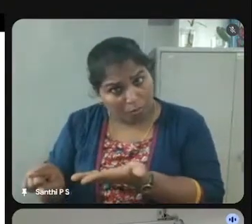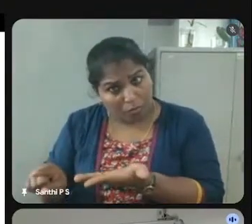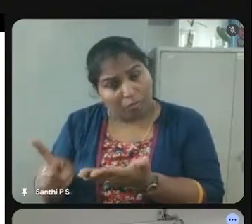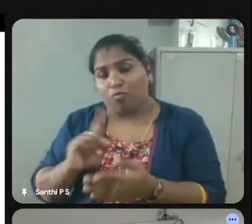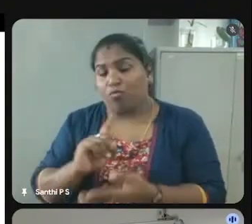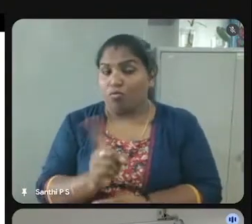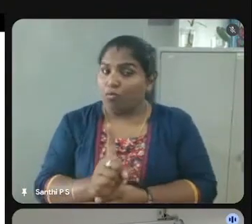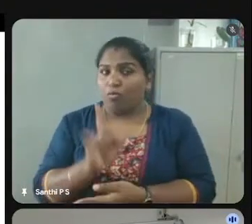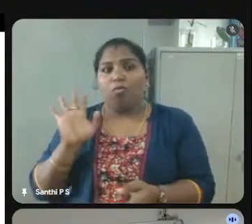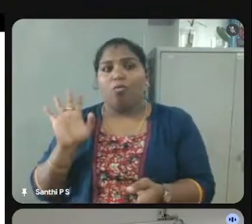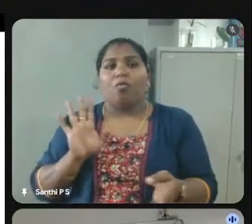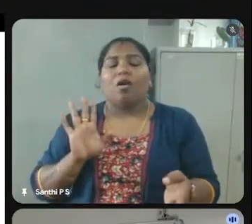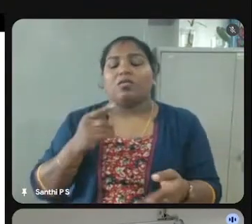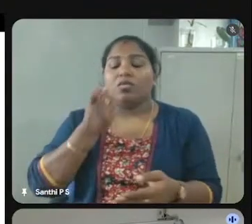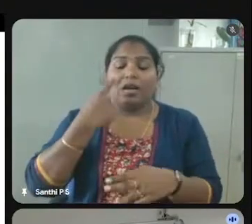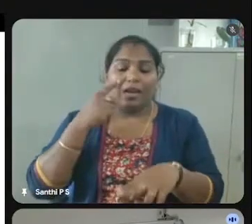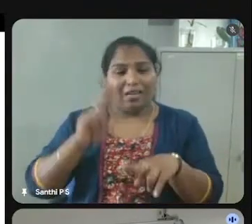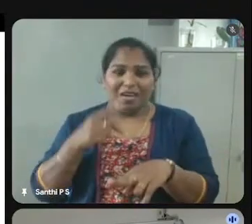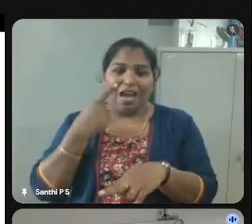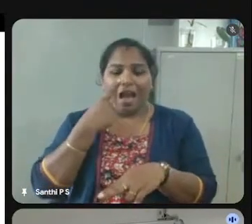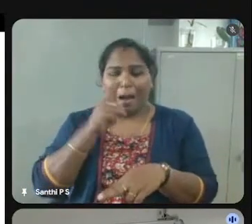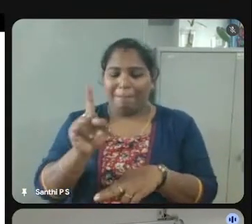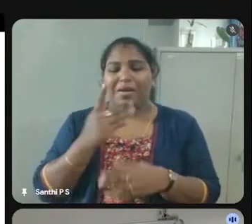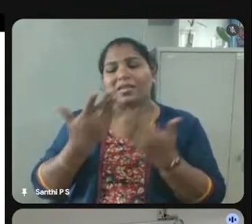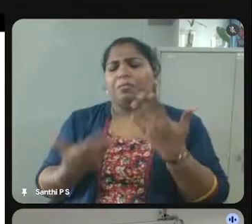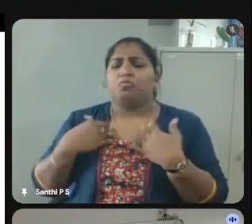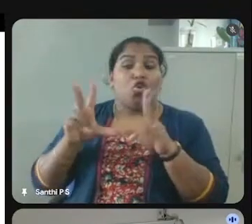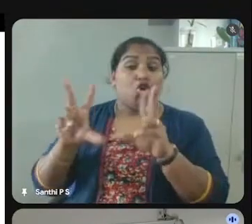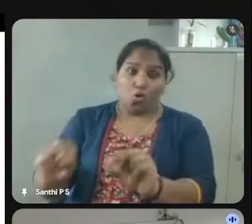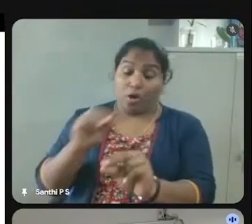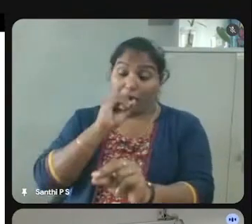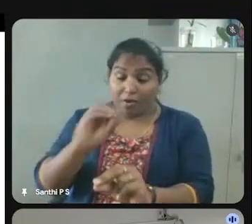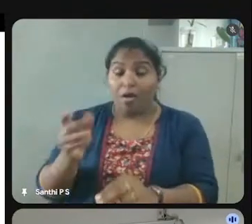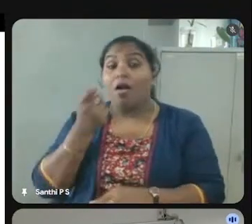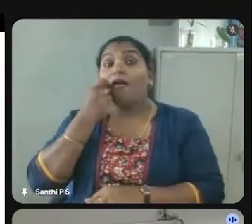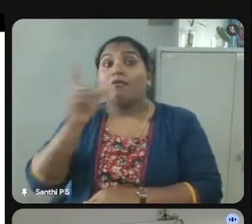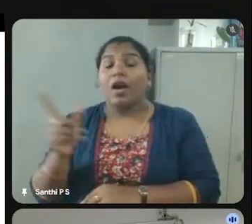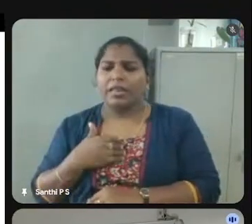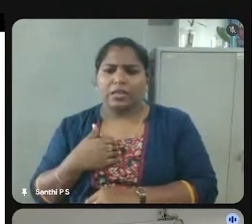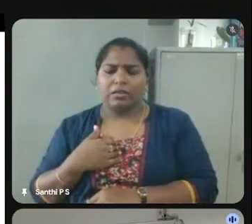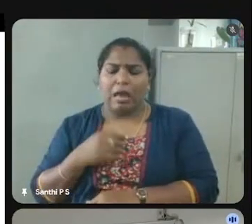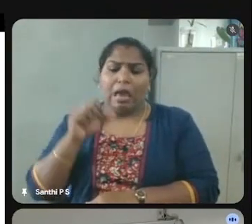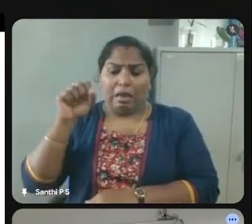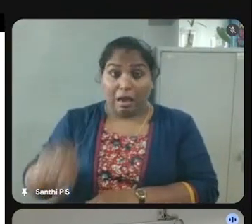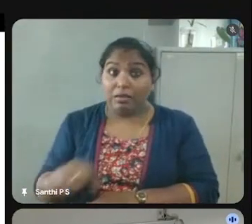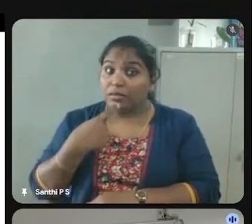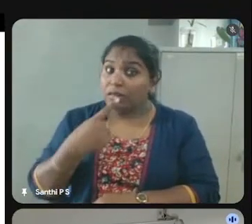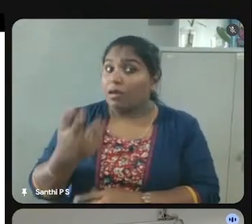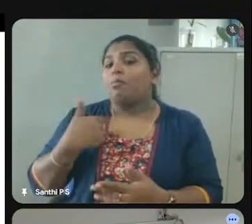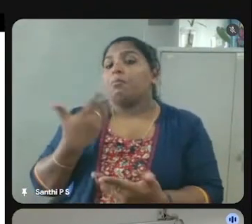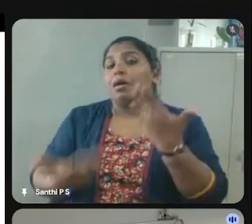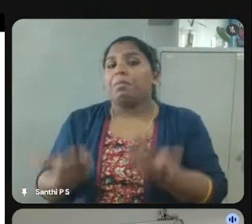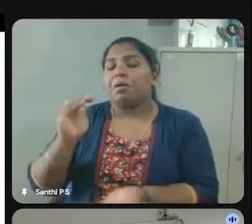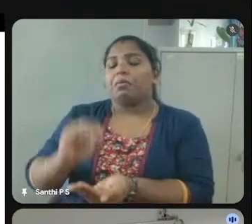ഉണ്ടാവും. അത് അമ്മ അനുവദിച്ചു കൊടുക്കില്ല, പക്ഷെ അച്ഛൻ അത് സാധിച്ചു കൊടുക്കുകയാണെന്നുണ്ടെങ്കിൽ തീർച്ചയായിട്ടും കുട്ടിക്ക് അവിടെ ഒരു കൺഫ്യൂഷൻ ഉണ്ടാവും. കുട്ടി